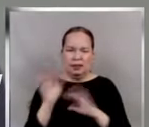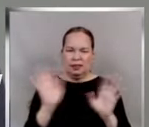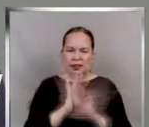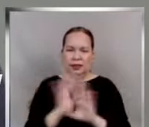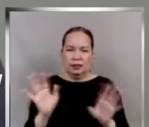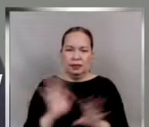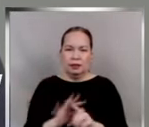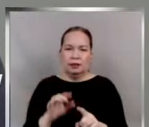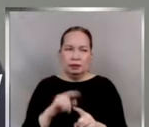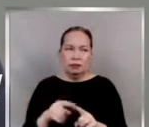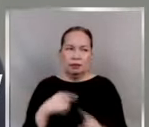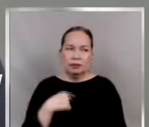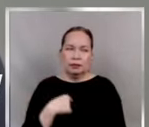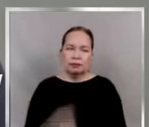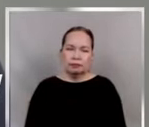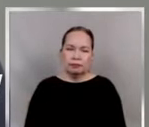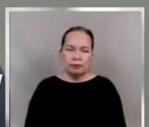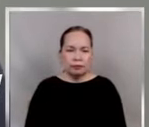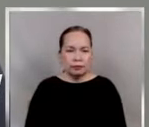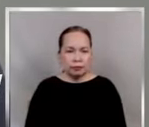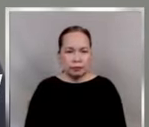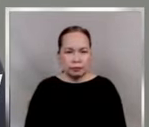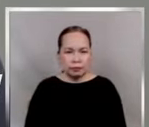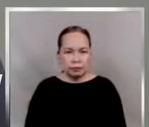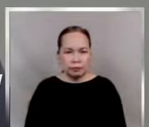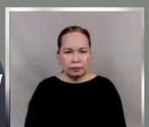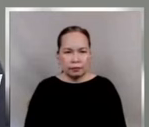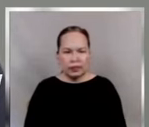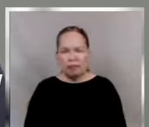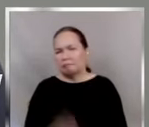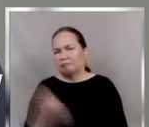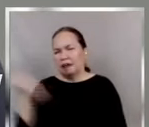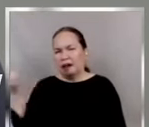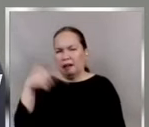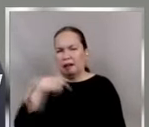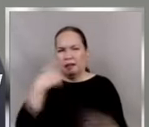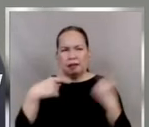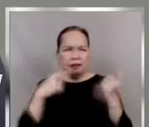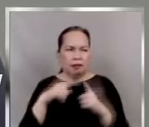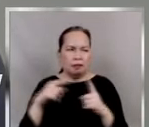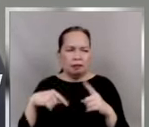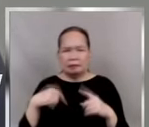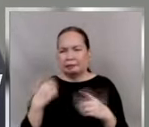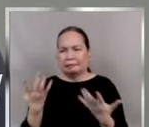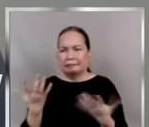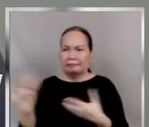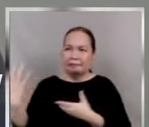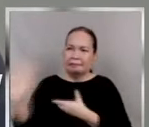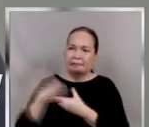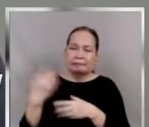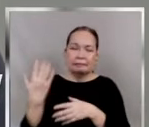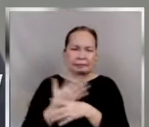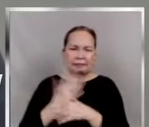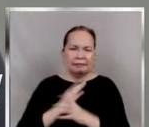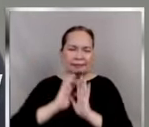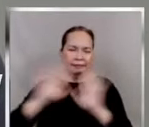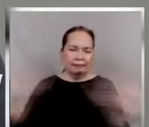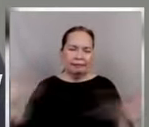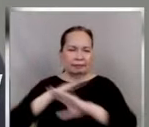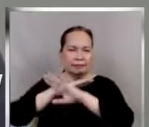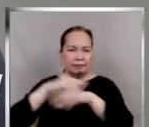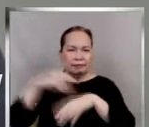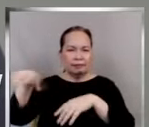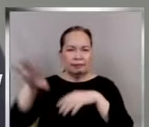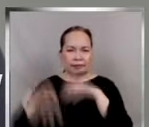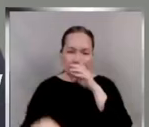world where anyone can say anything about anyone at any time. So, ayoko na lang din dumagdag dun